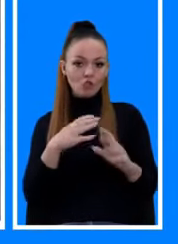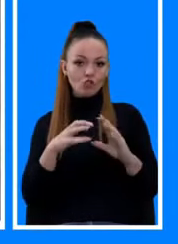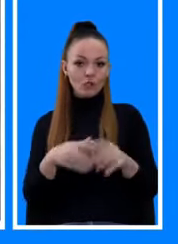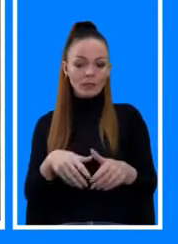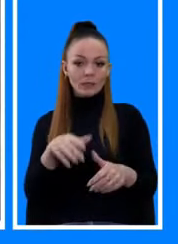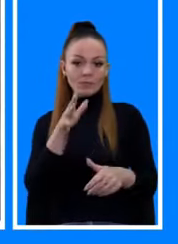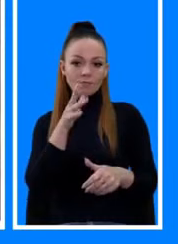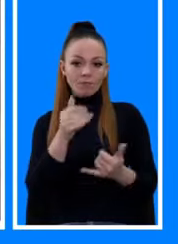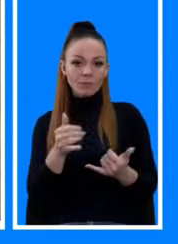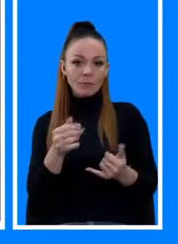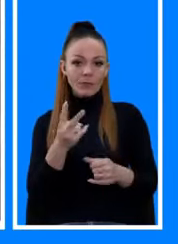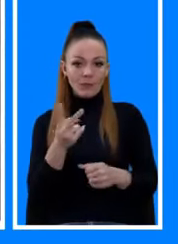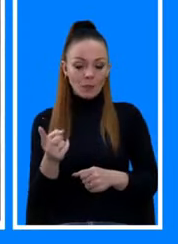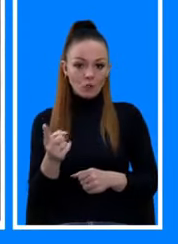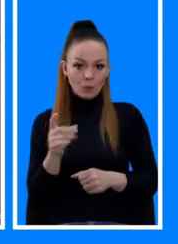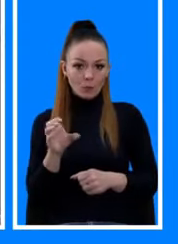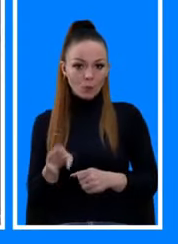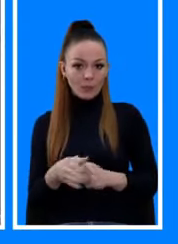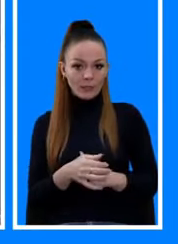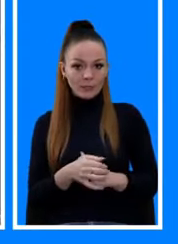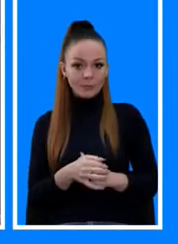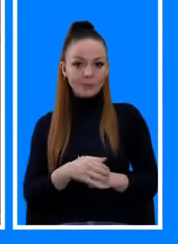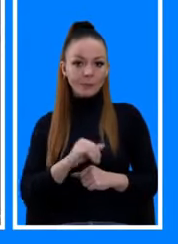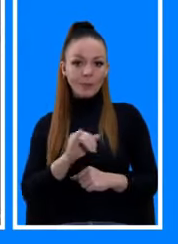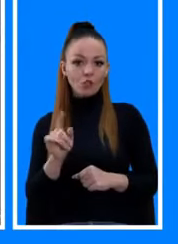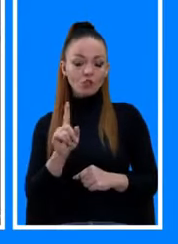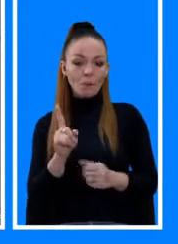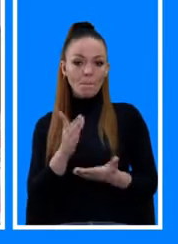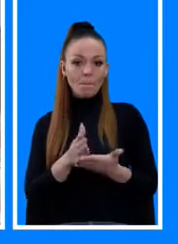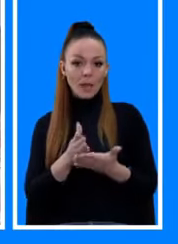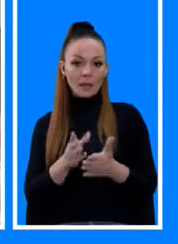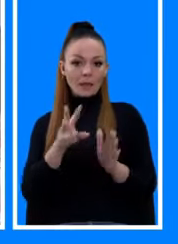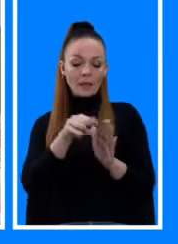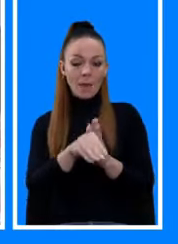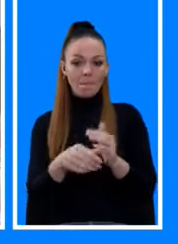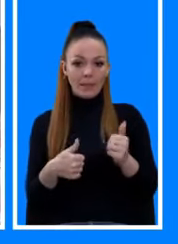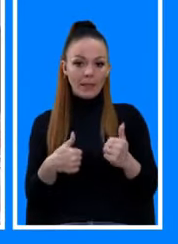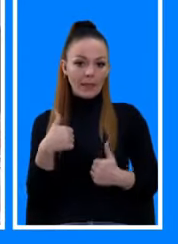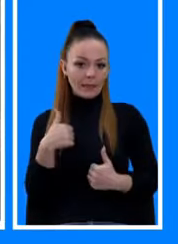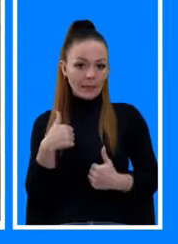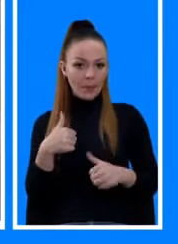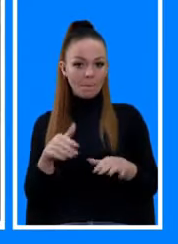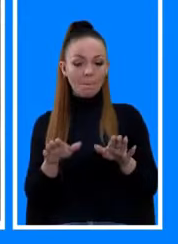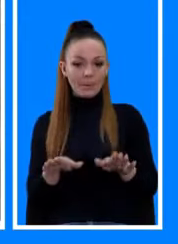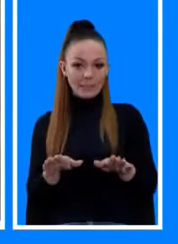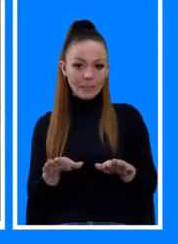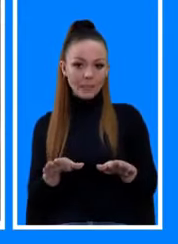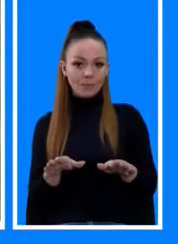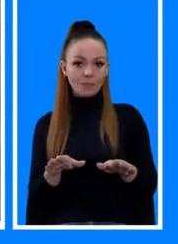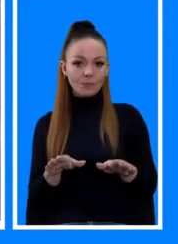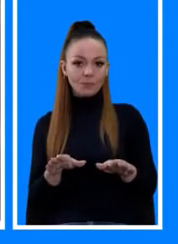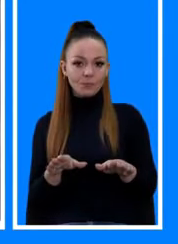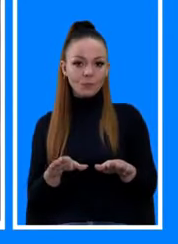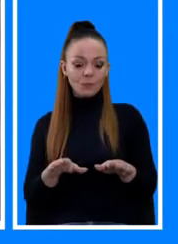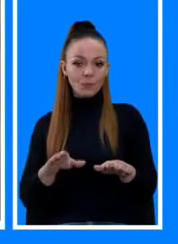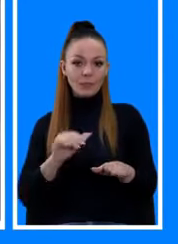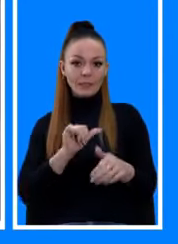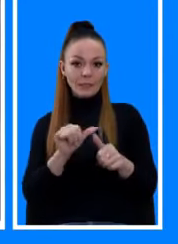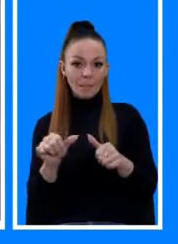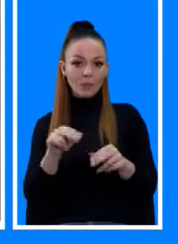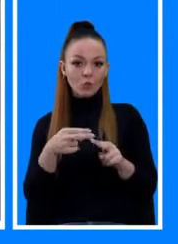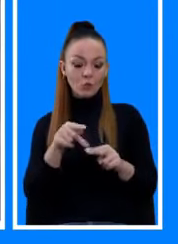21 столітті. І щоб мати там гідне місце – саме у цьому